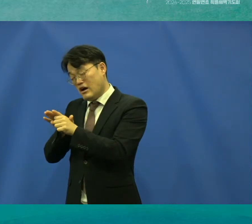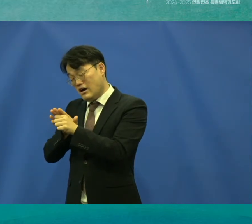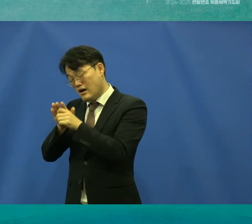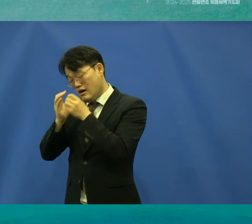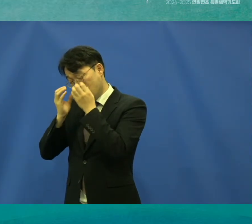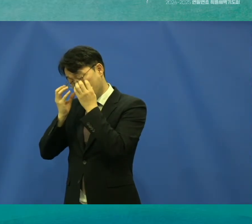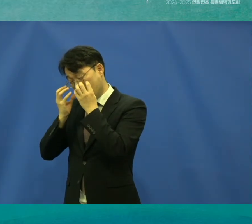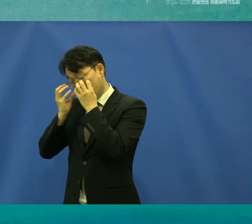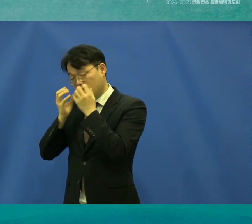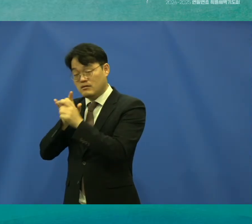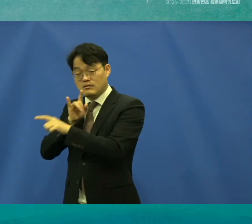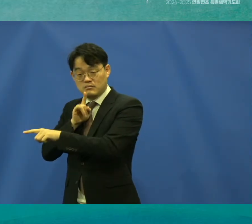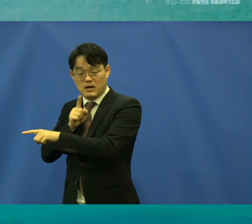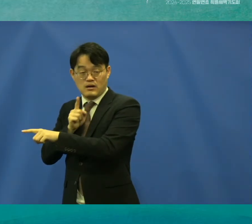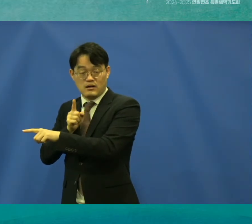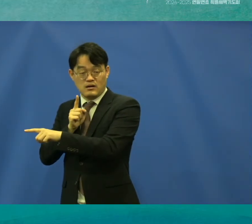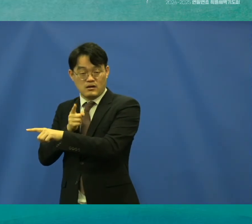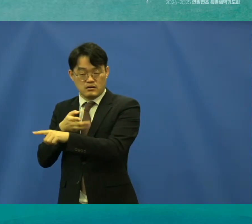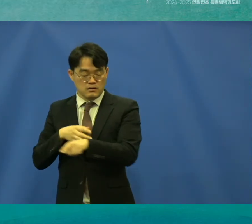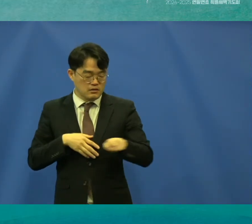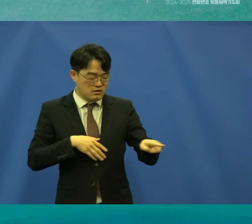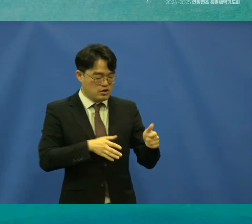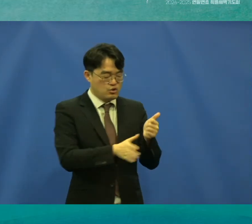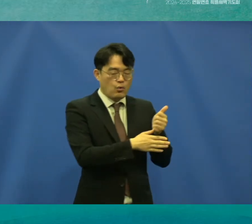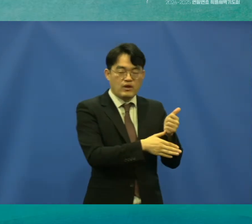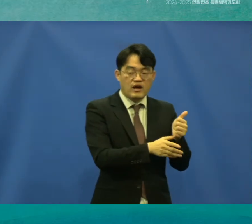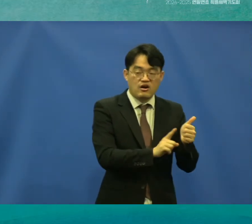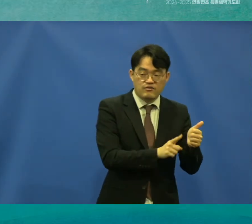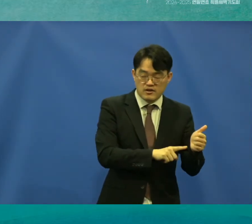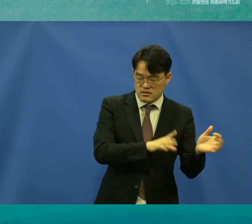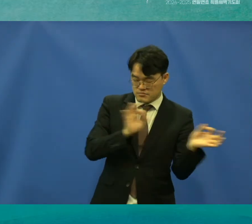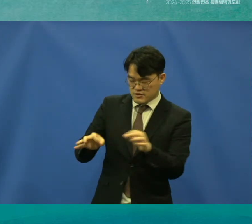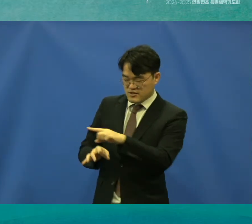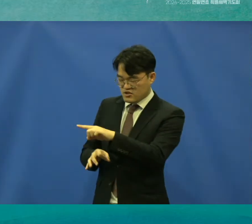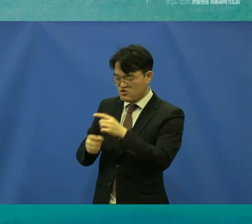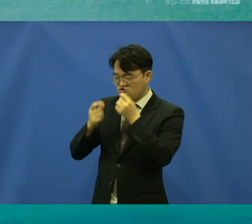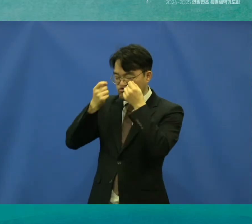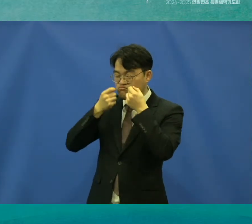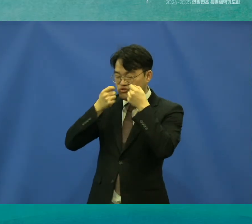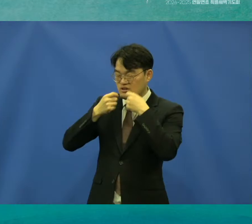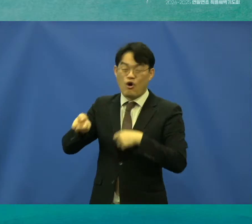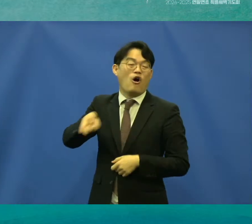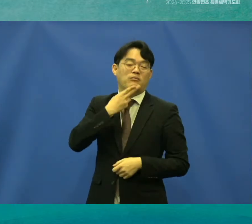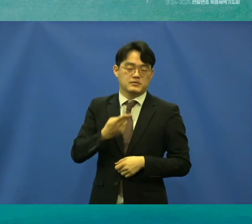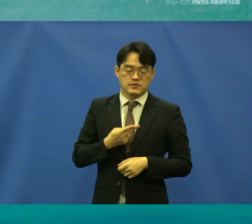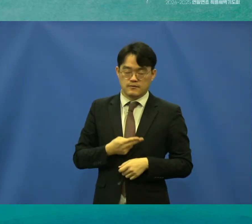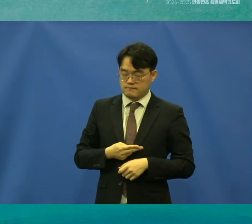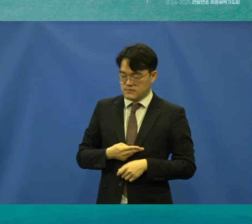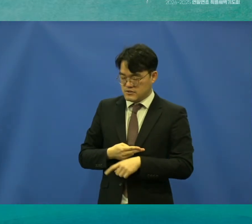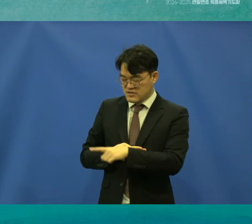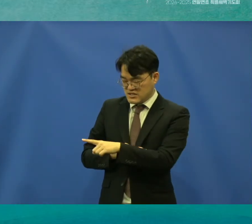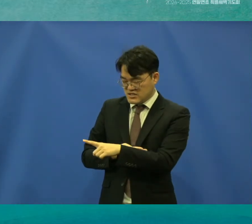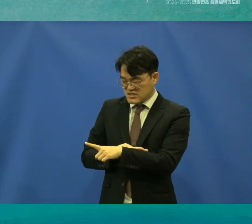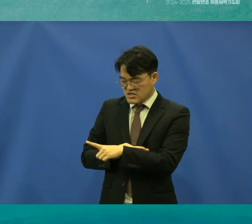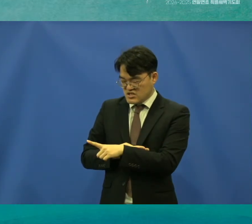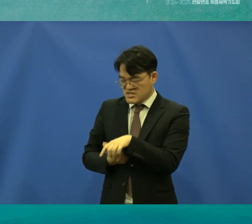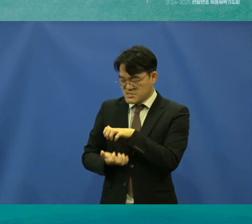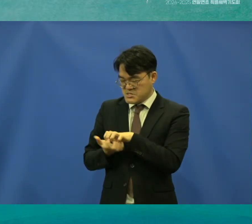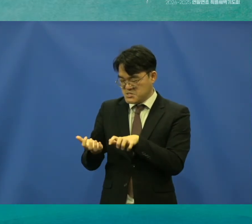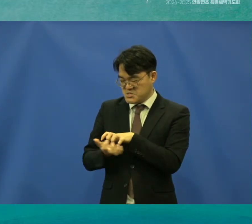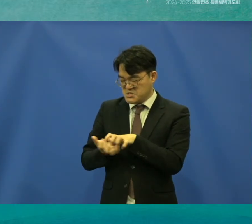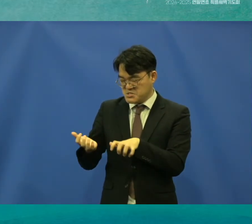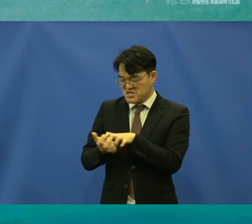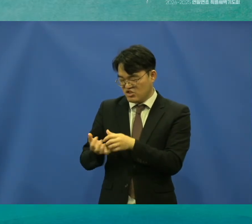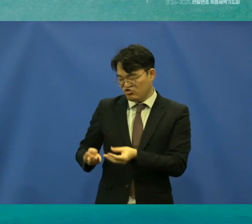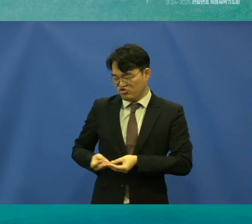서슬이 포로예요. 니느웨는 사라져야 된다. 도끼가 가득해요. 분노에 차 있어요.